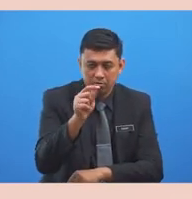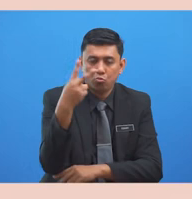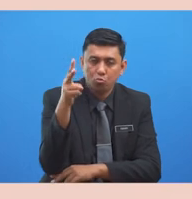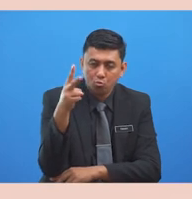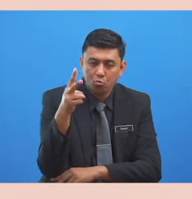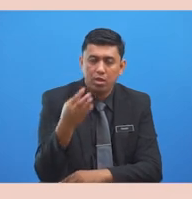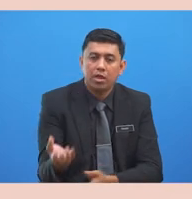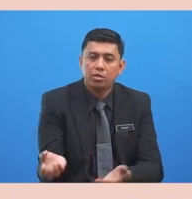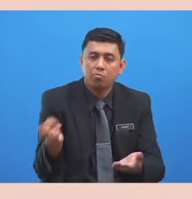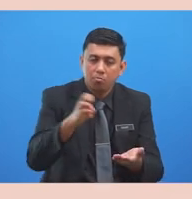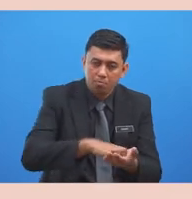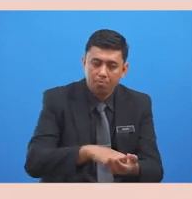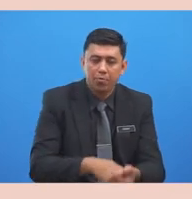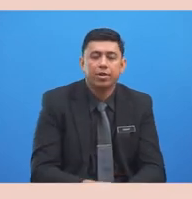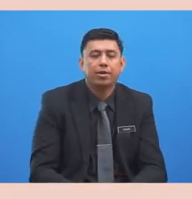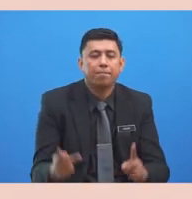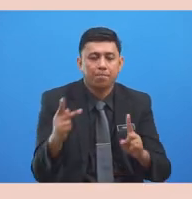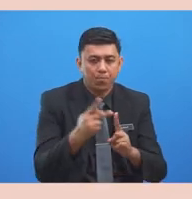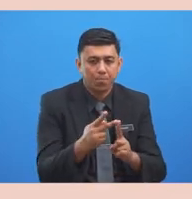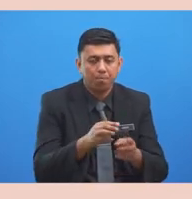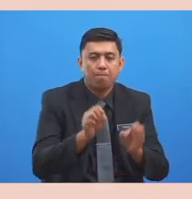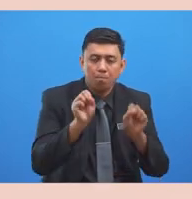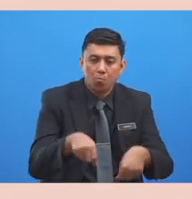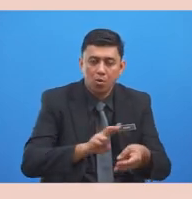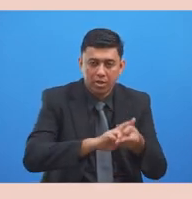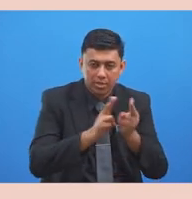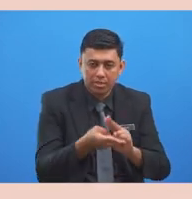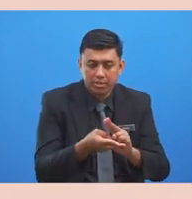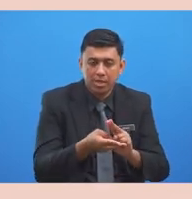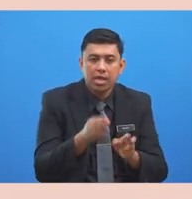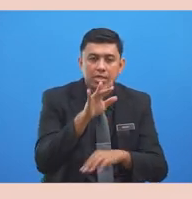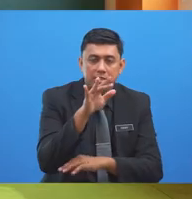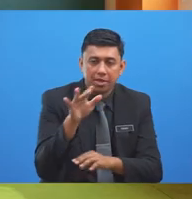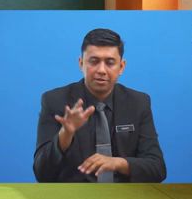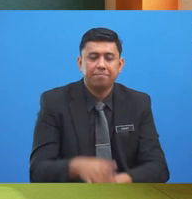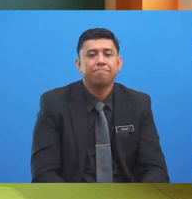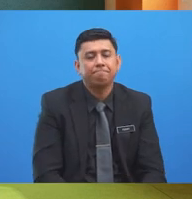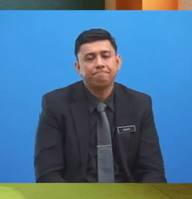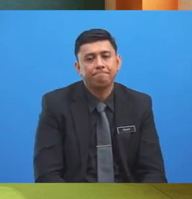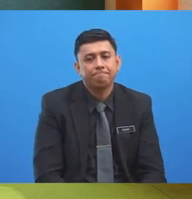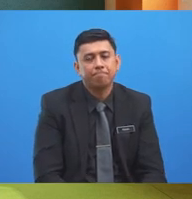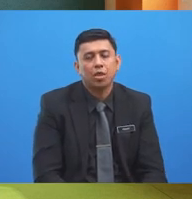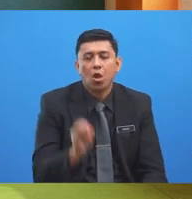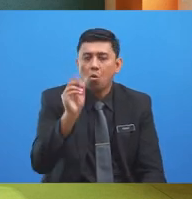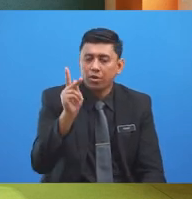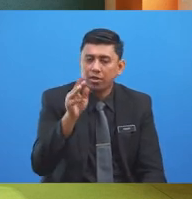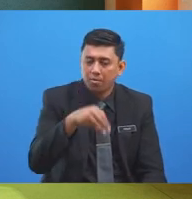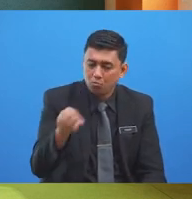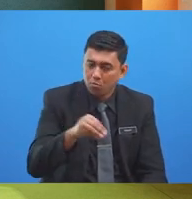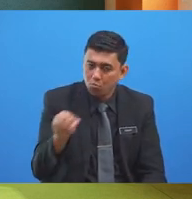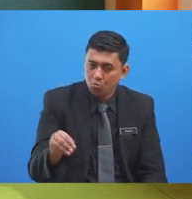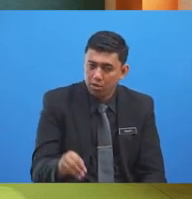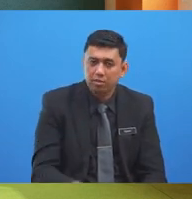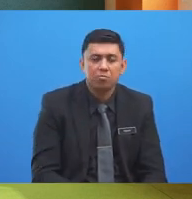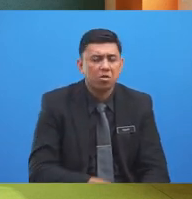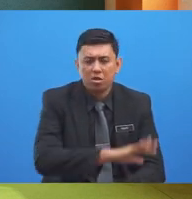12 diumpukan kepada pemboleh ubah jejari. Okey murid-murid, cikgu